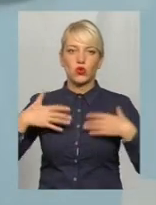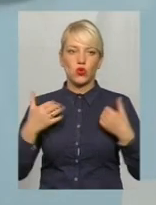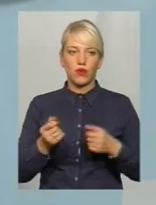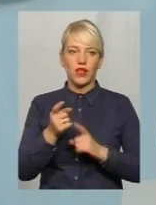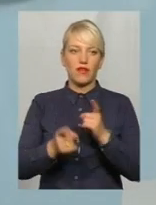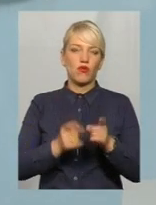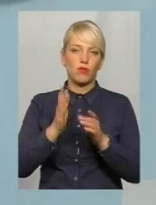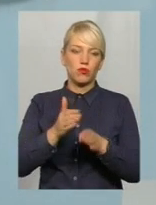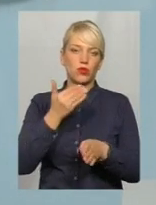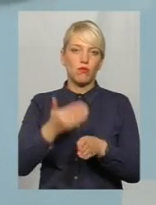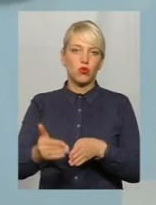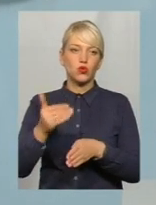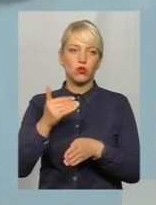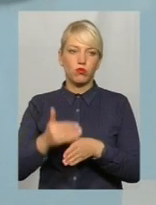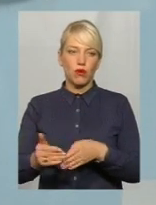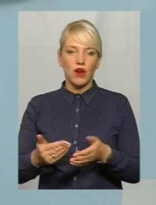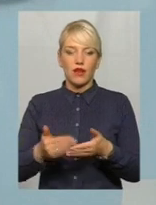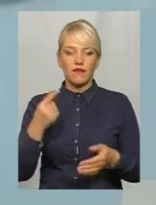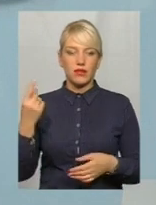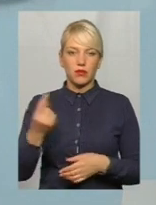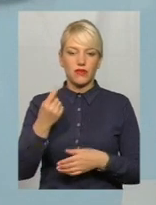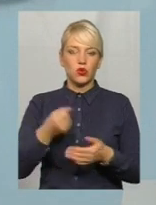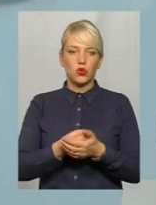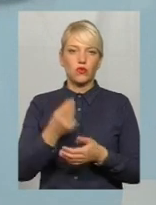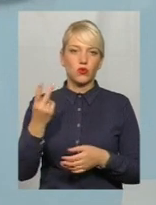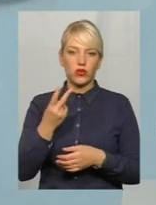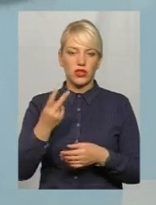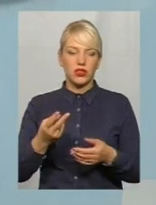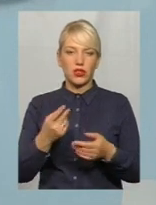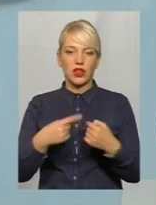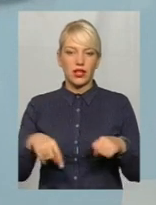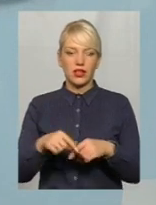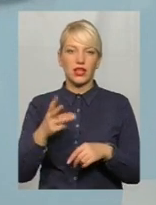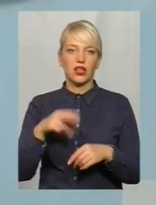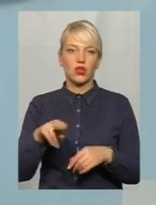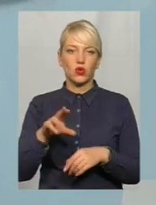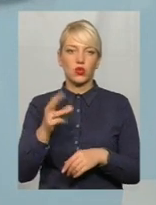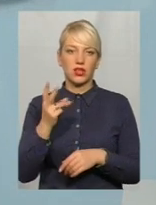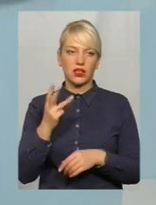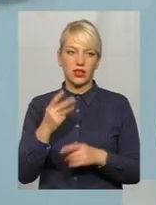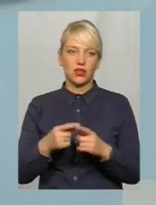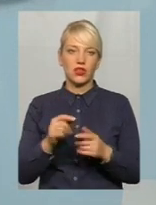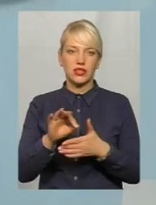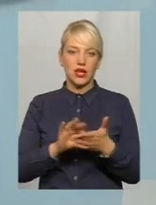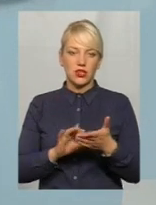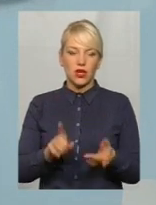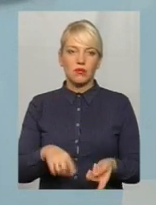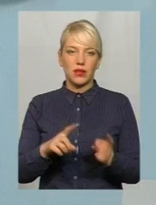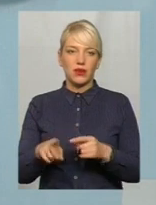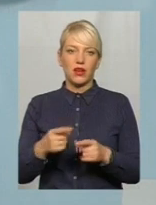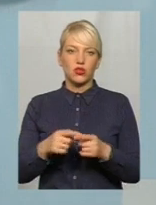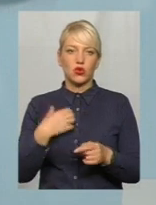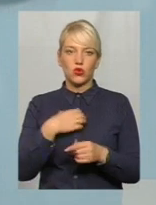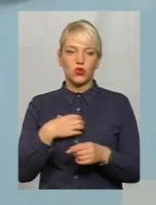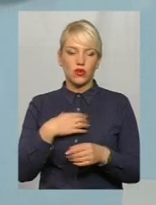реформа буде йти поступово – від первинної до вторинної ланки і до третинної. Зразу перебігаючи, тому що основний